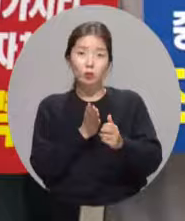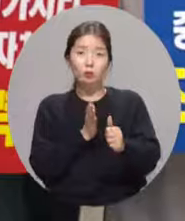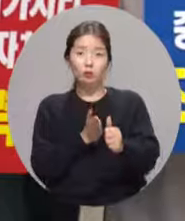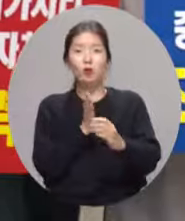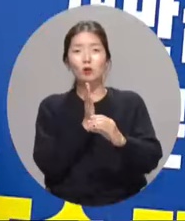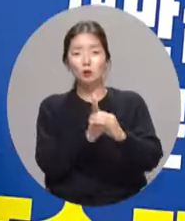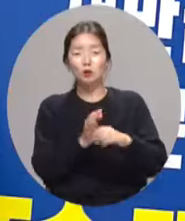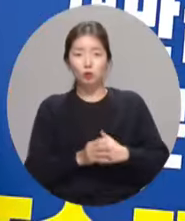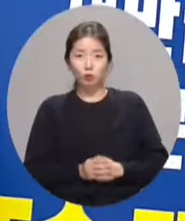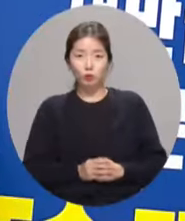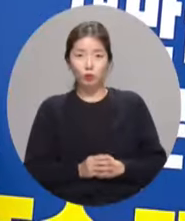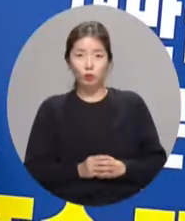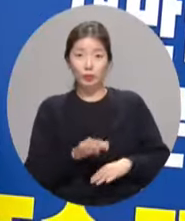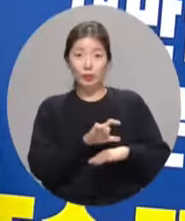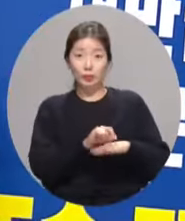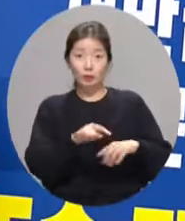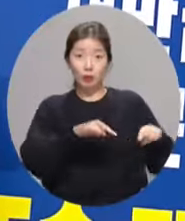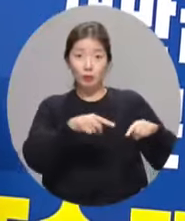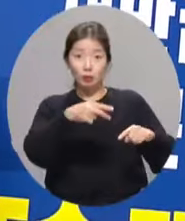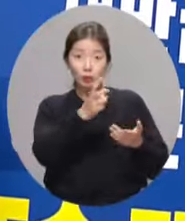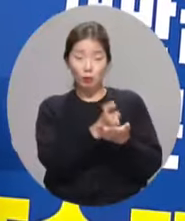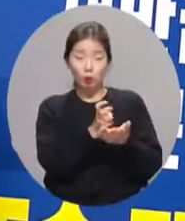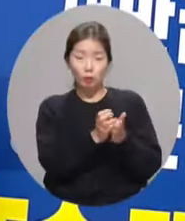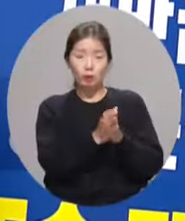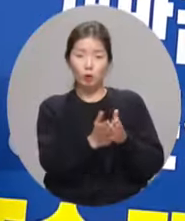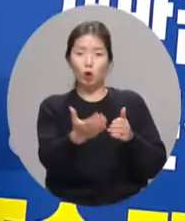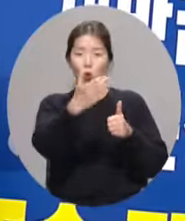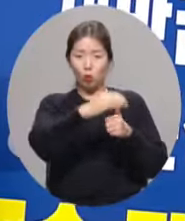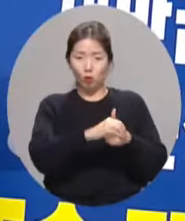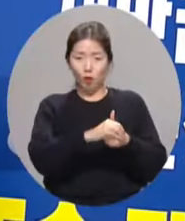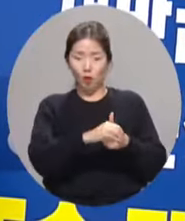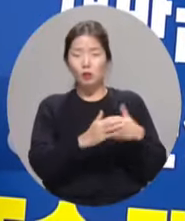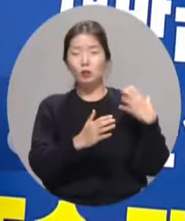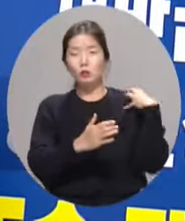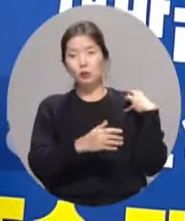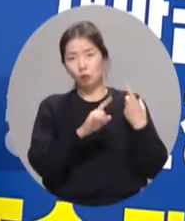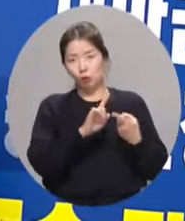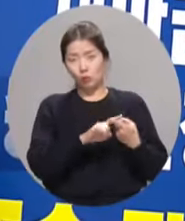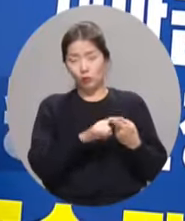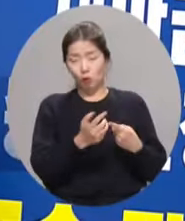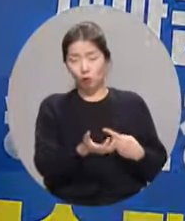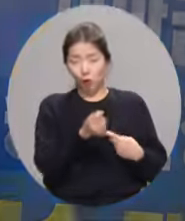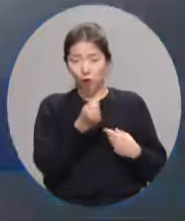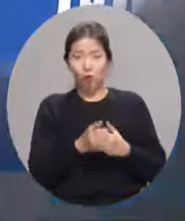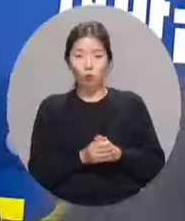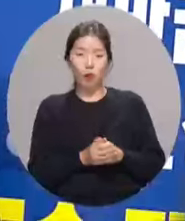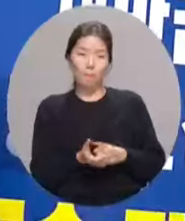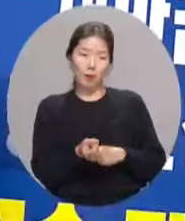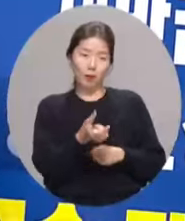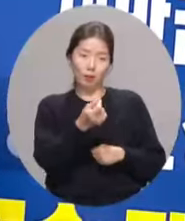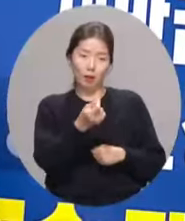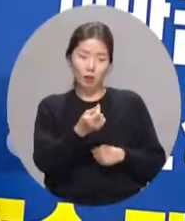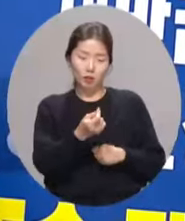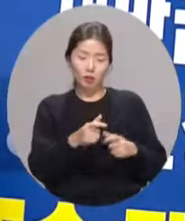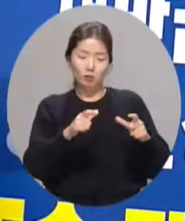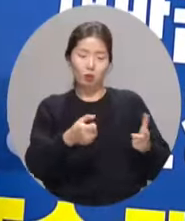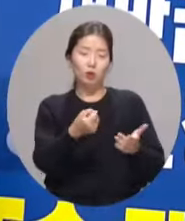있습니다. 지방자치법이 부여한 권한과 책임을 바탕으로 조속히